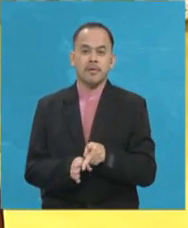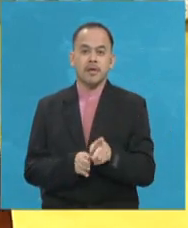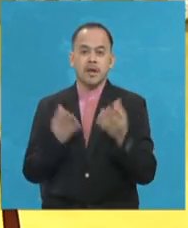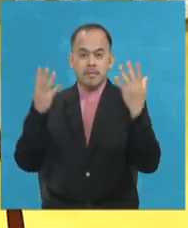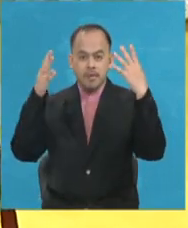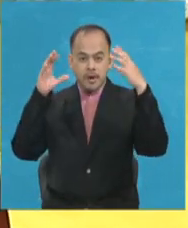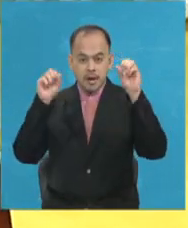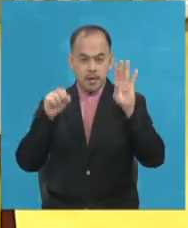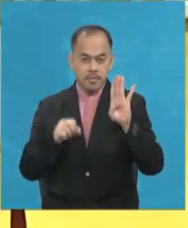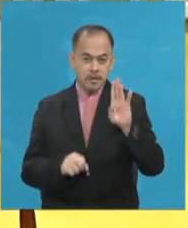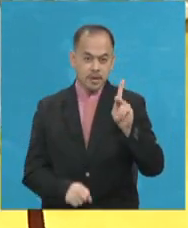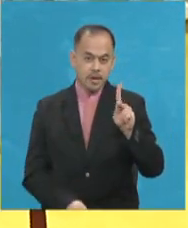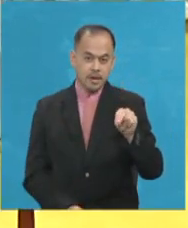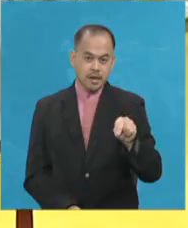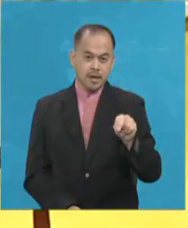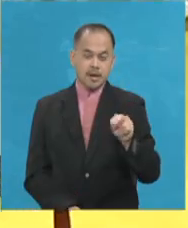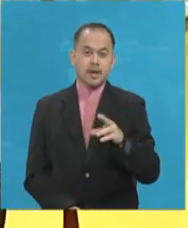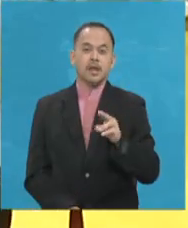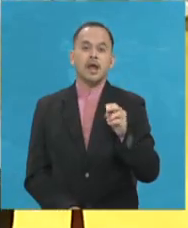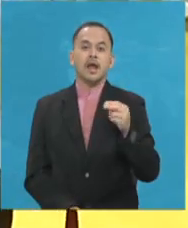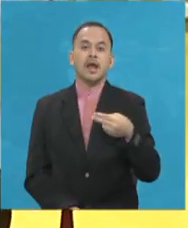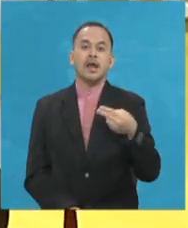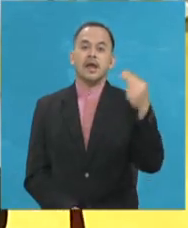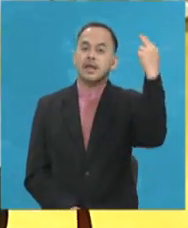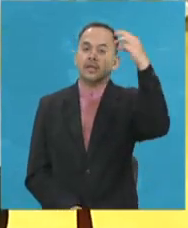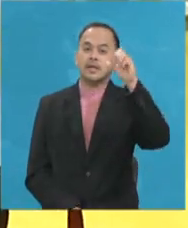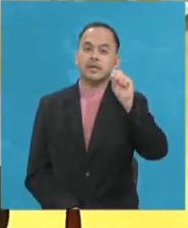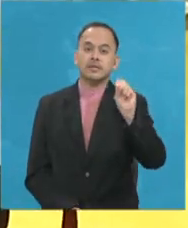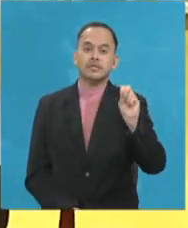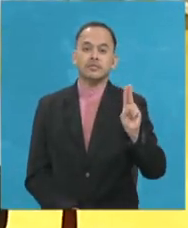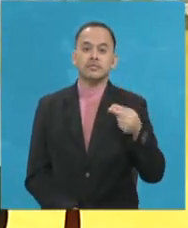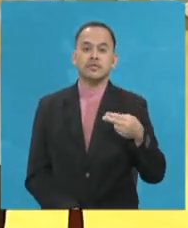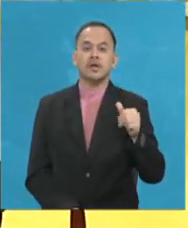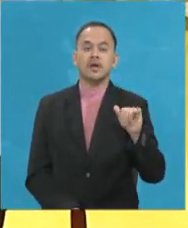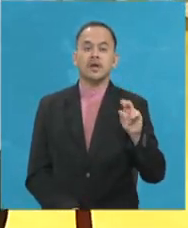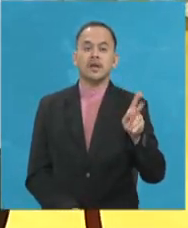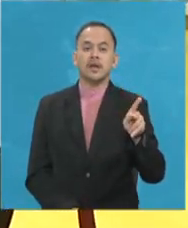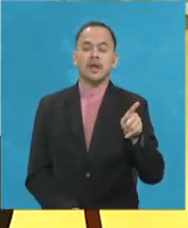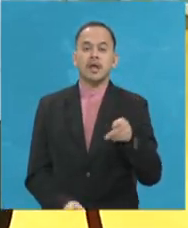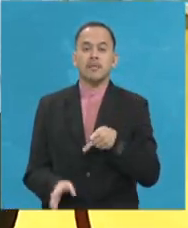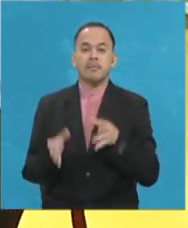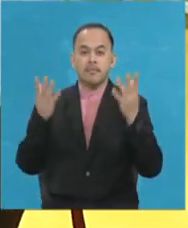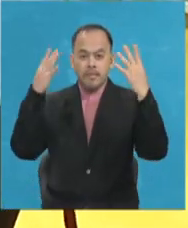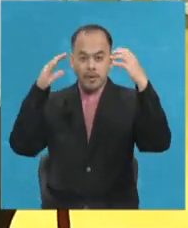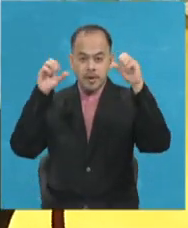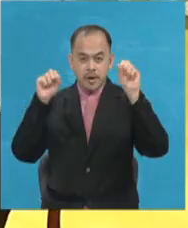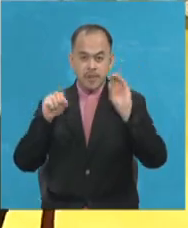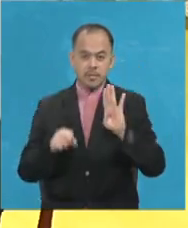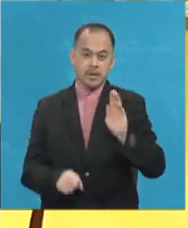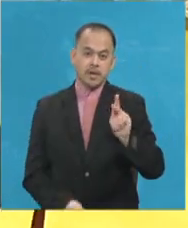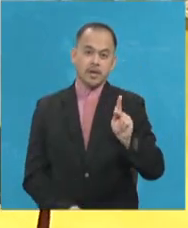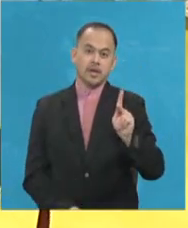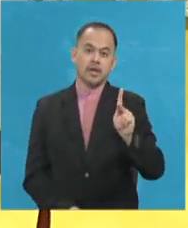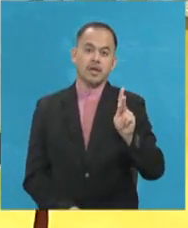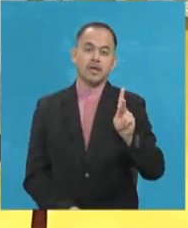biro Kaulah nakute dan dayang Hajah Subhana binti Haji Sudin pengarah biro mencegah raswa